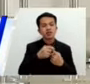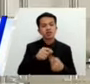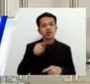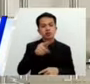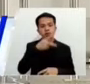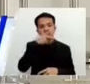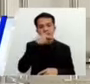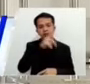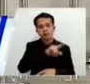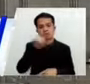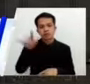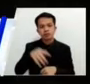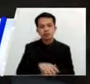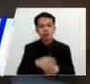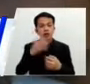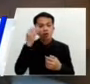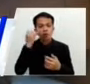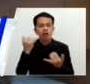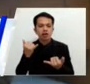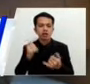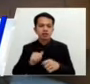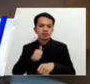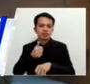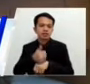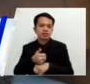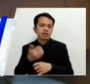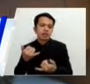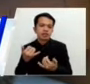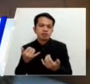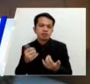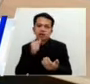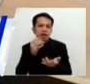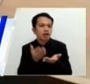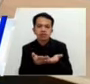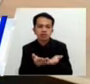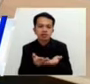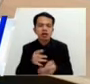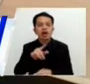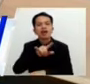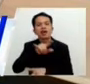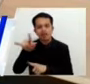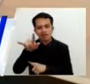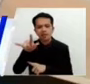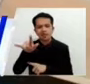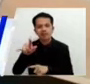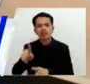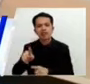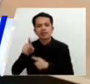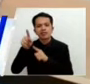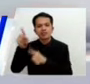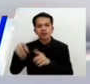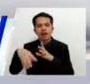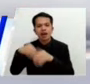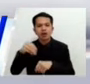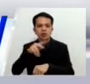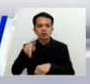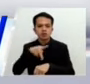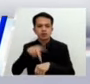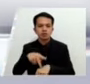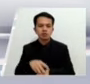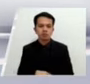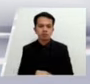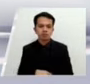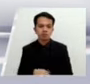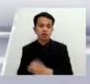ng lumutang sa Senado kahapon na hindi bangka kundi eroplano ang sinakyan ni Guo paalis sa Pilipinas. Ang ginagawa po